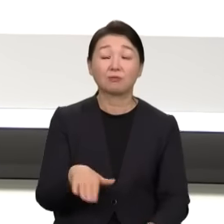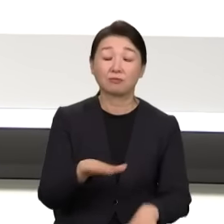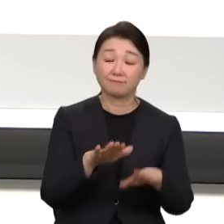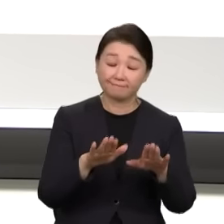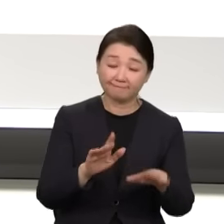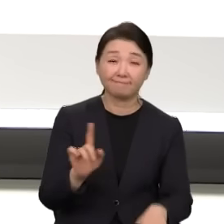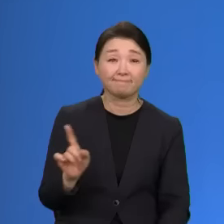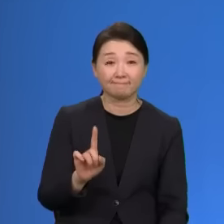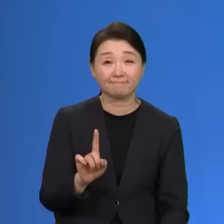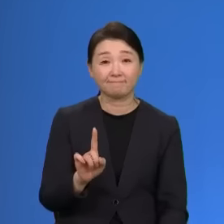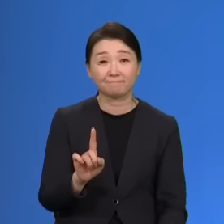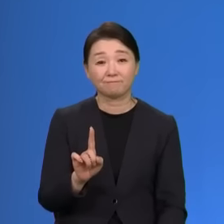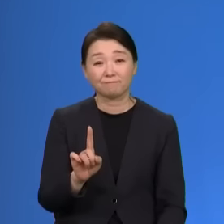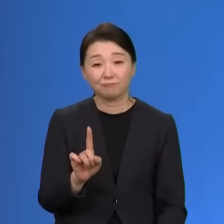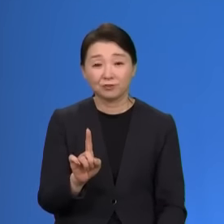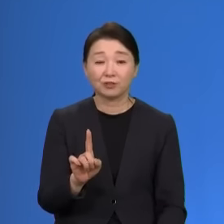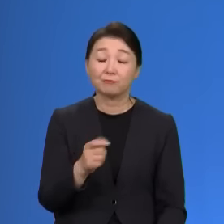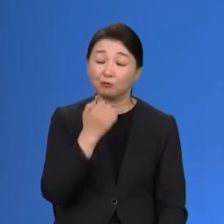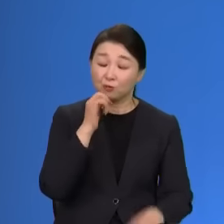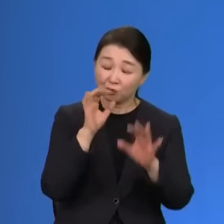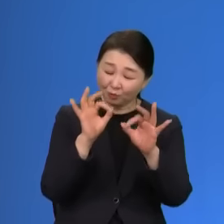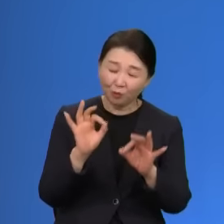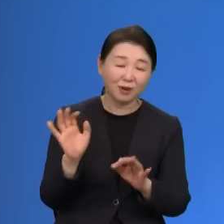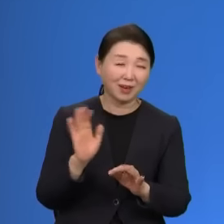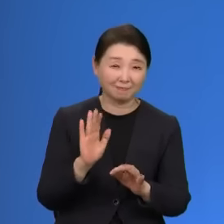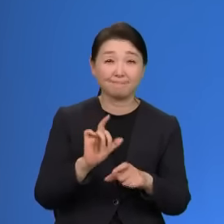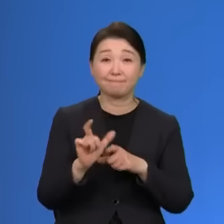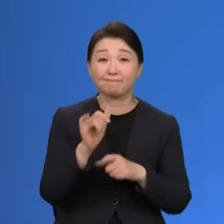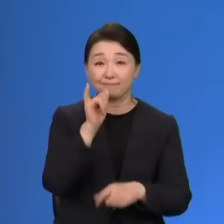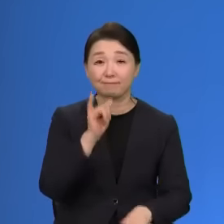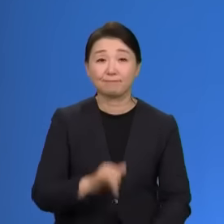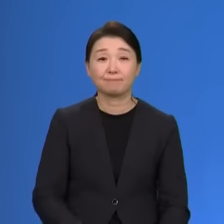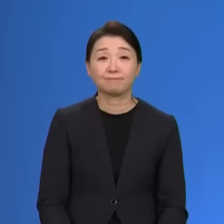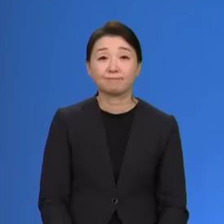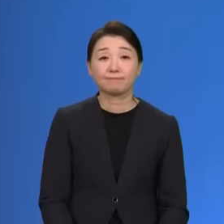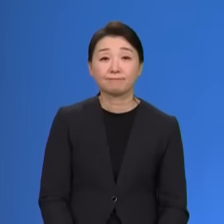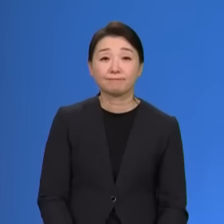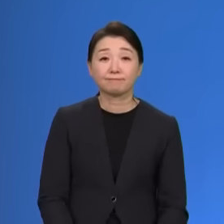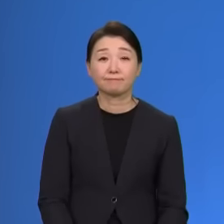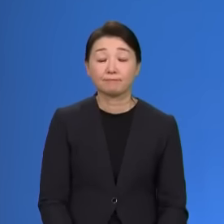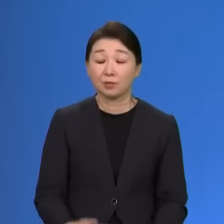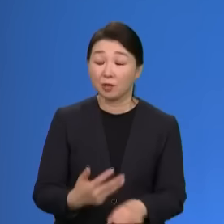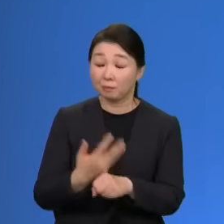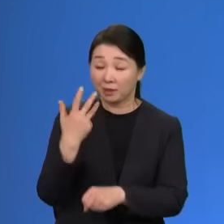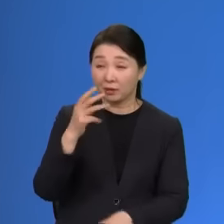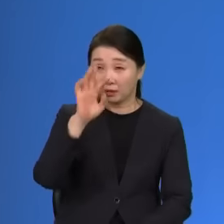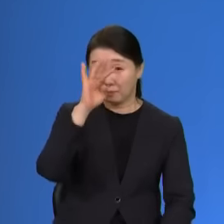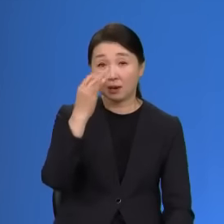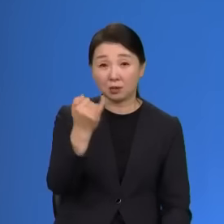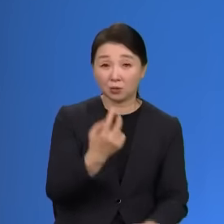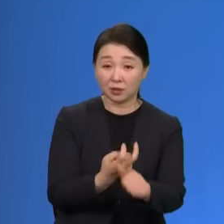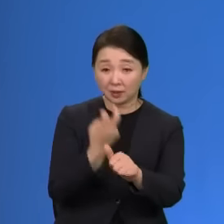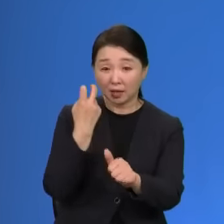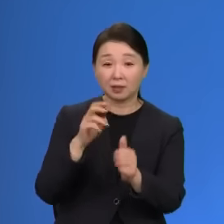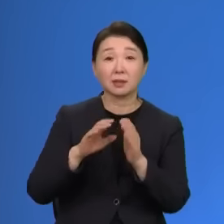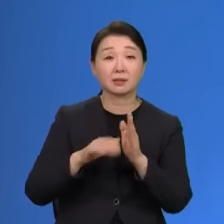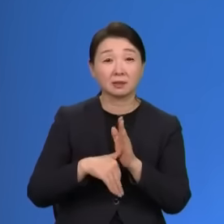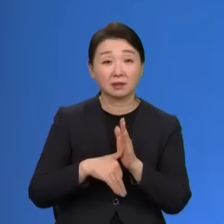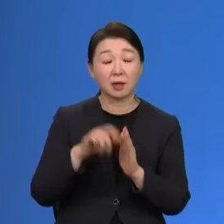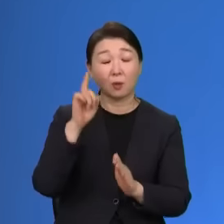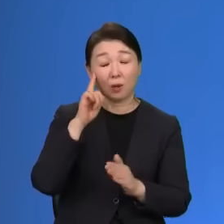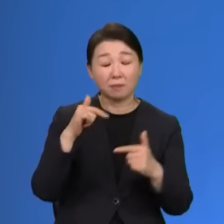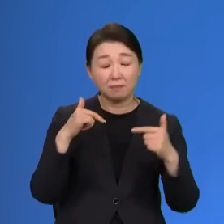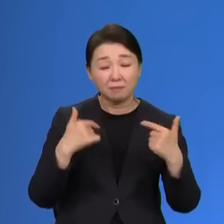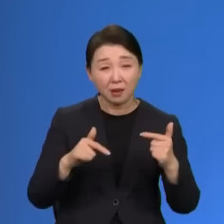참 지금이 그럴 시 시국인 이런 고민이 있지 않았습니까 그렇습니다 참고로 8년 전 박근혜 전 대통령 탄핵정국 때도 거의